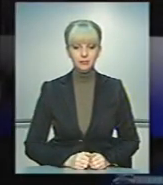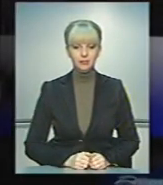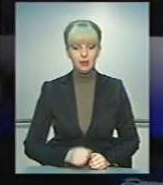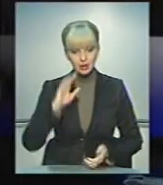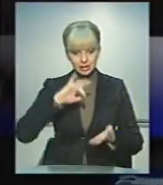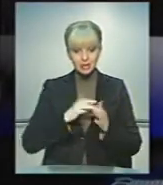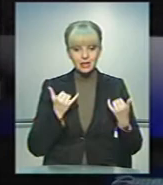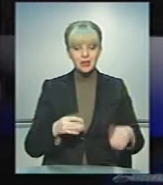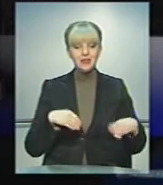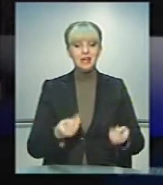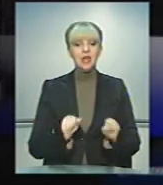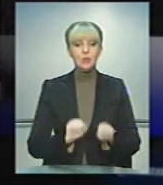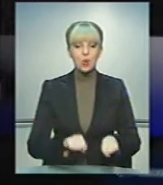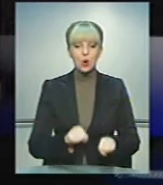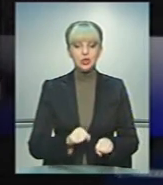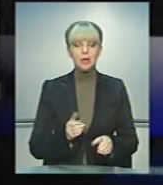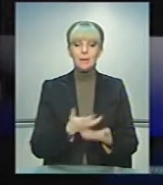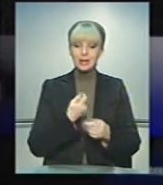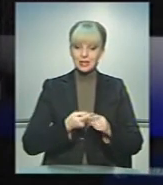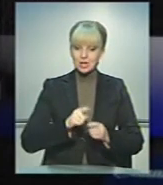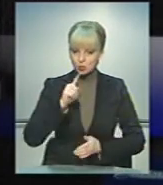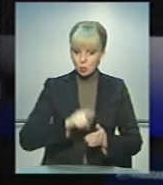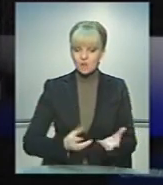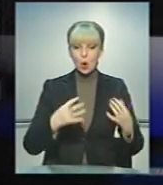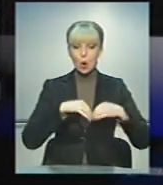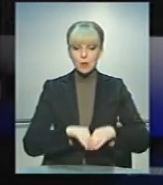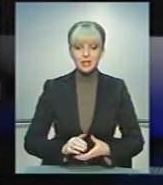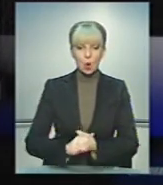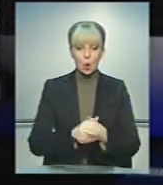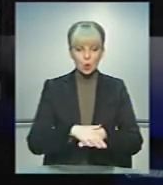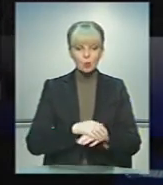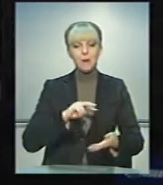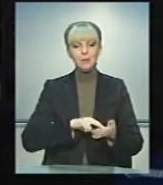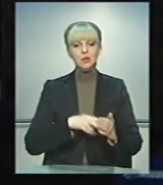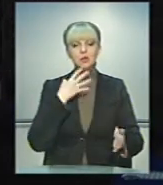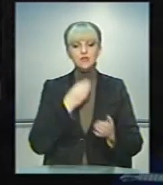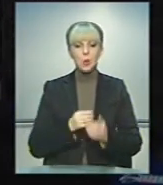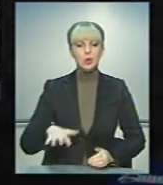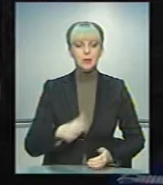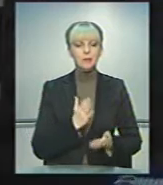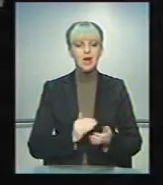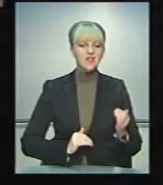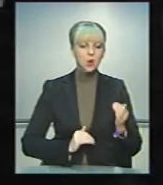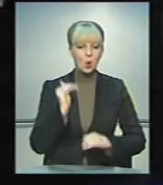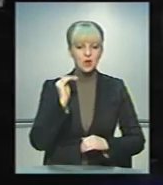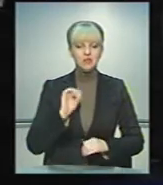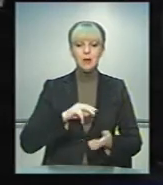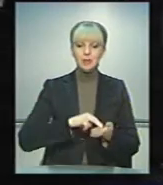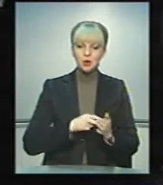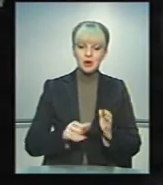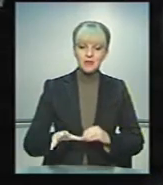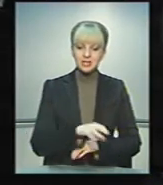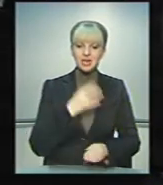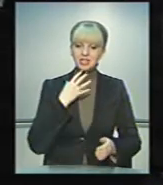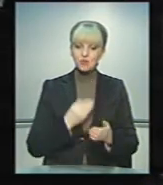Ціль зараз – дати можливість, і ми на це сподіваємося, об'єднаним громадам планувати свою територію, мати верховенство планування